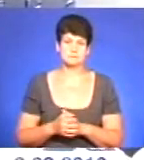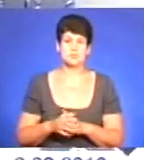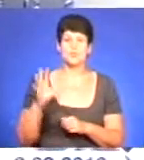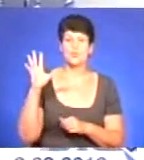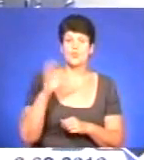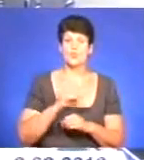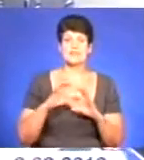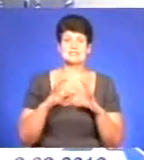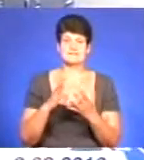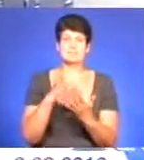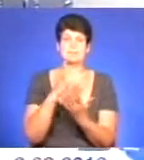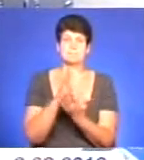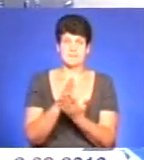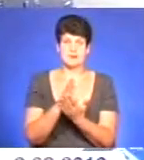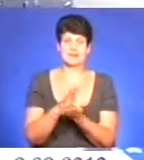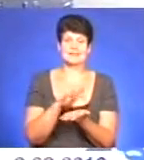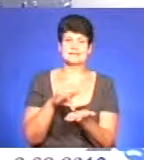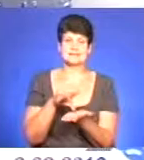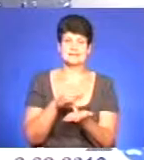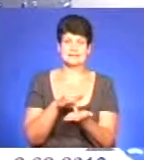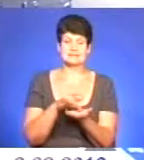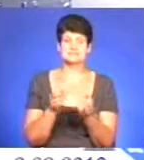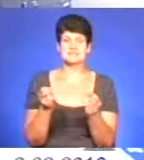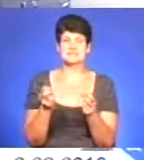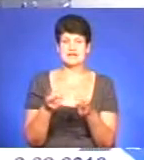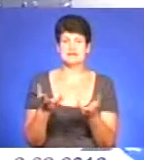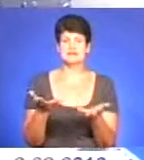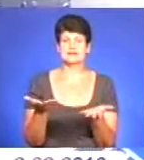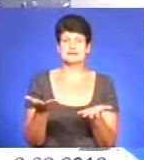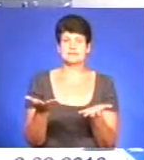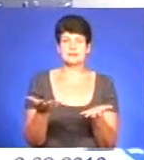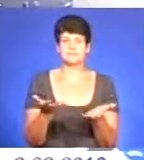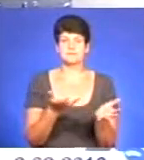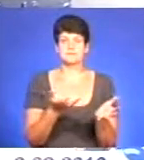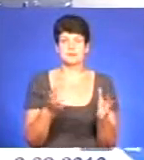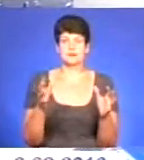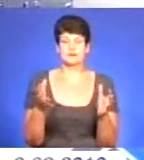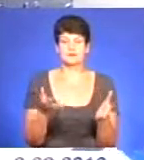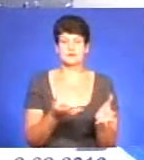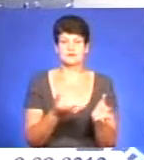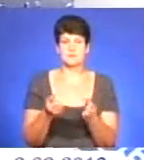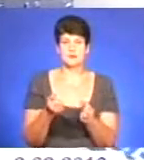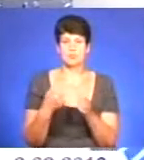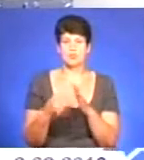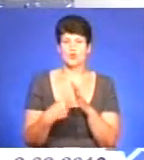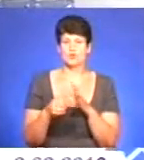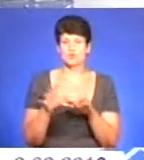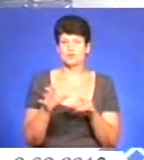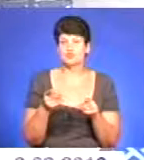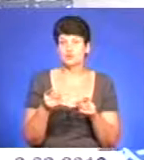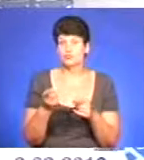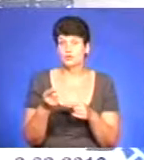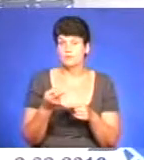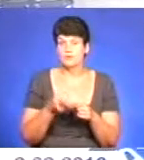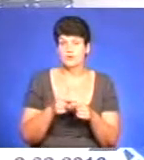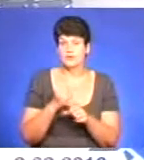світ має центри спеціальні, де утримуються бродячі собаки. Чому до сих пір це в Тернополі не